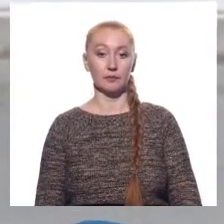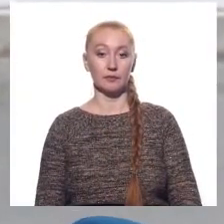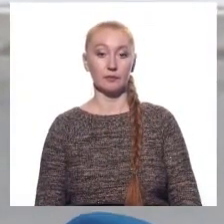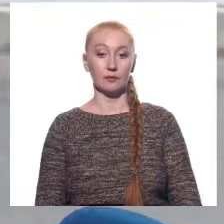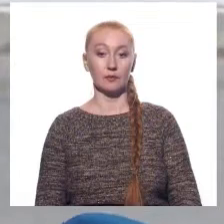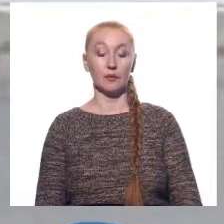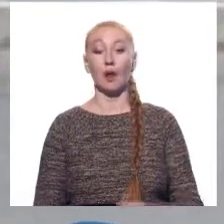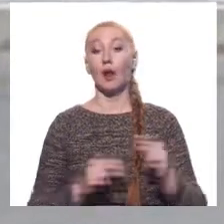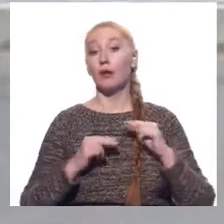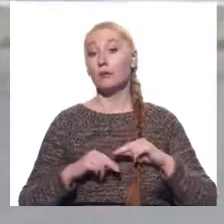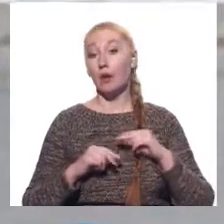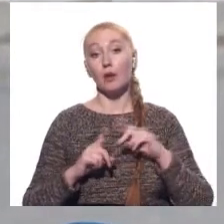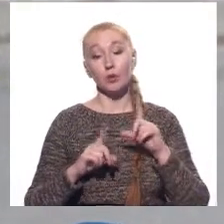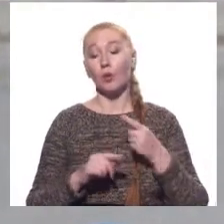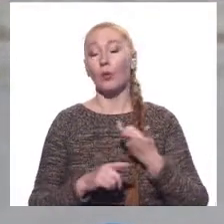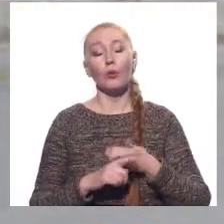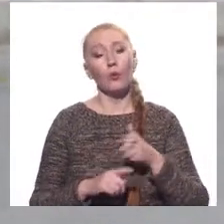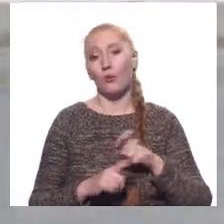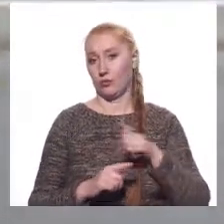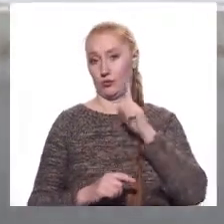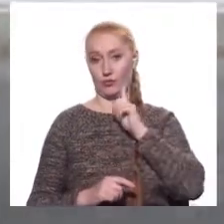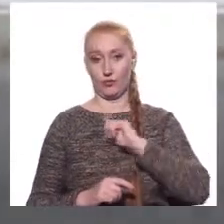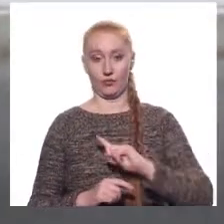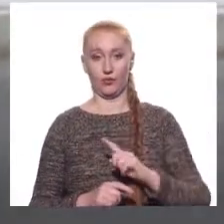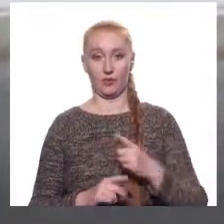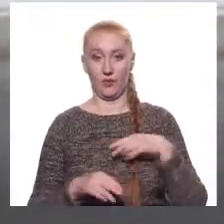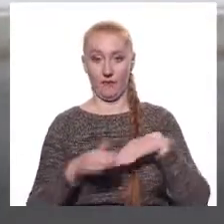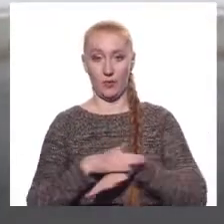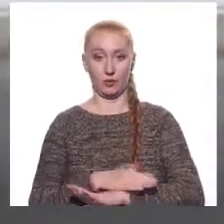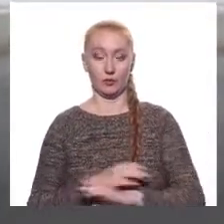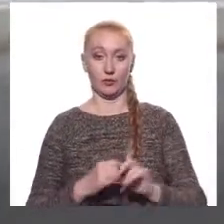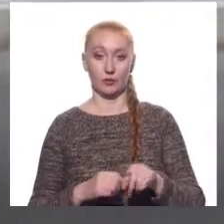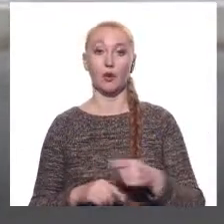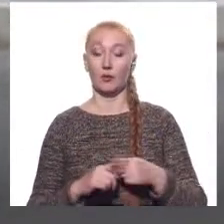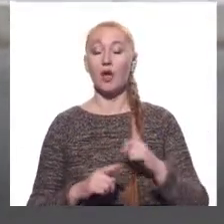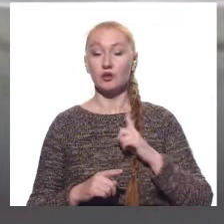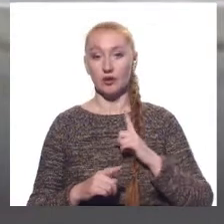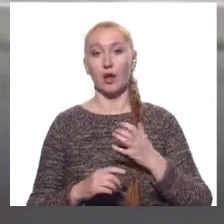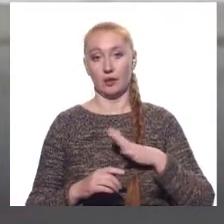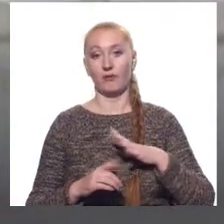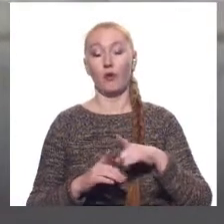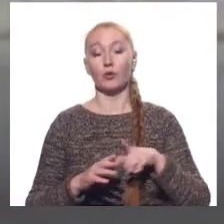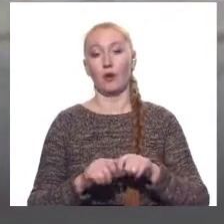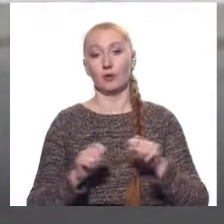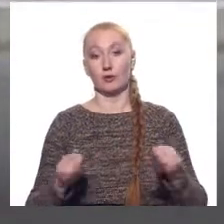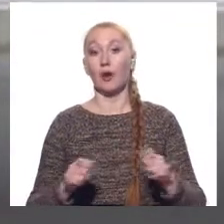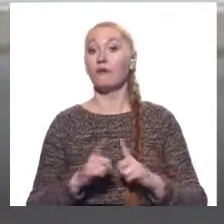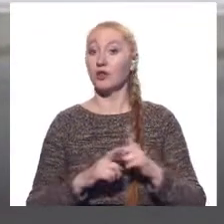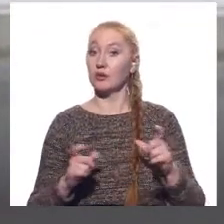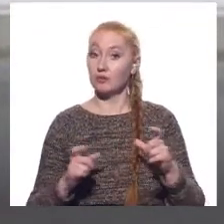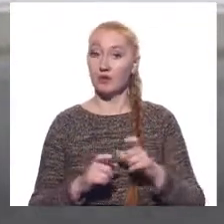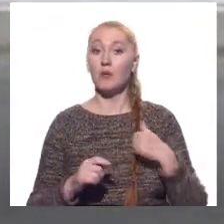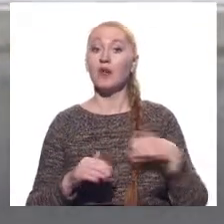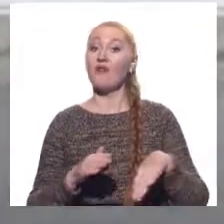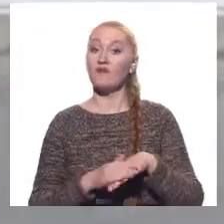На роботу їхати дуже удобно метро. На роботу їхати мені дуже зручно на метро, тому я чекала на його відкриття. На початку карантину я була